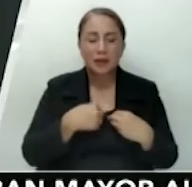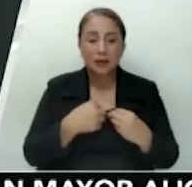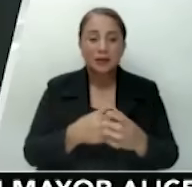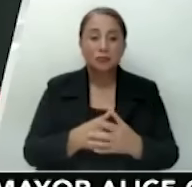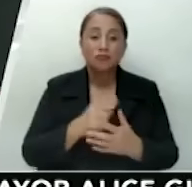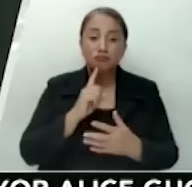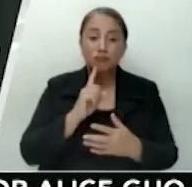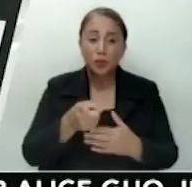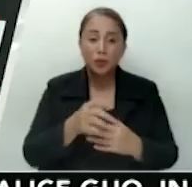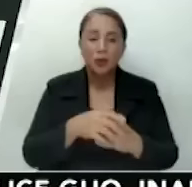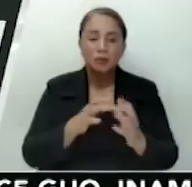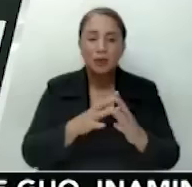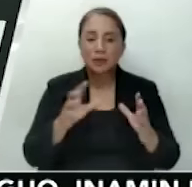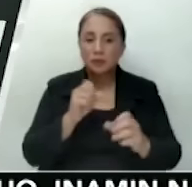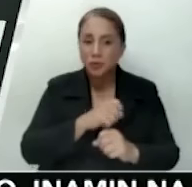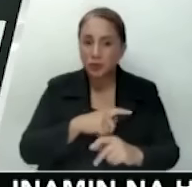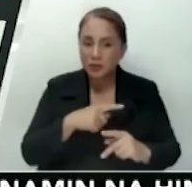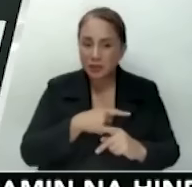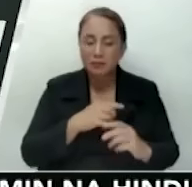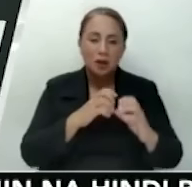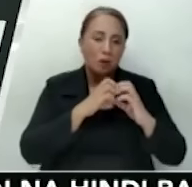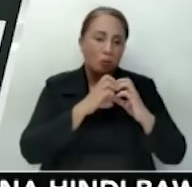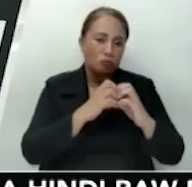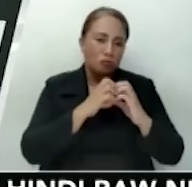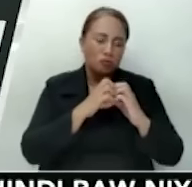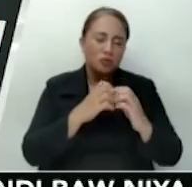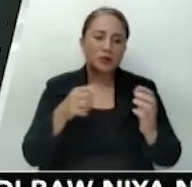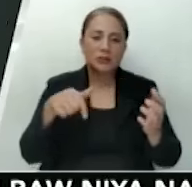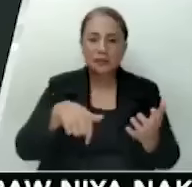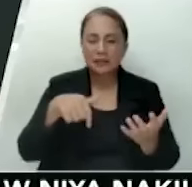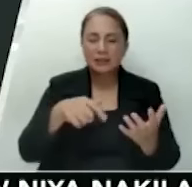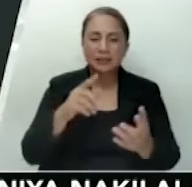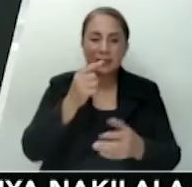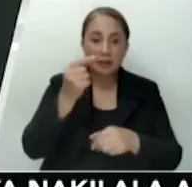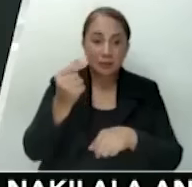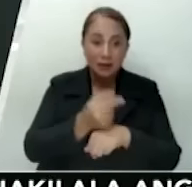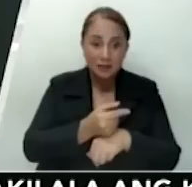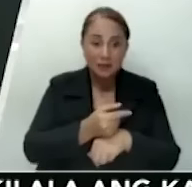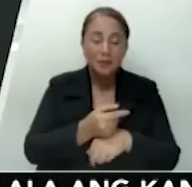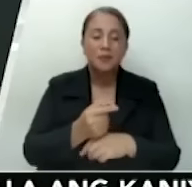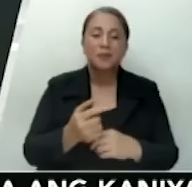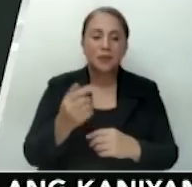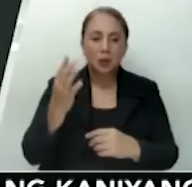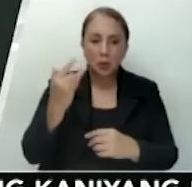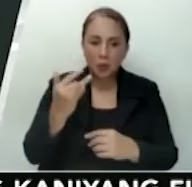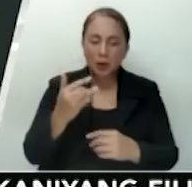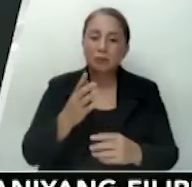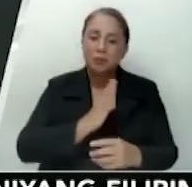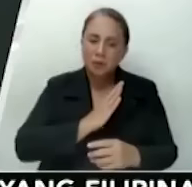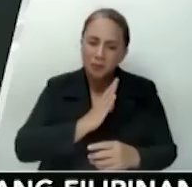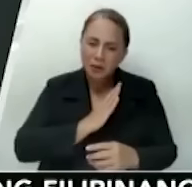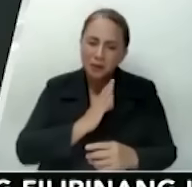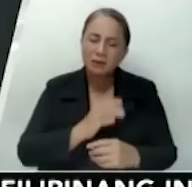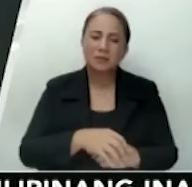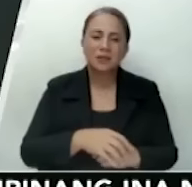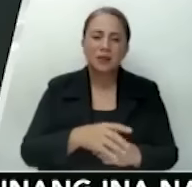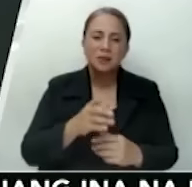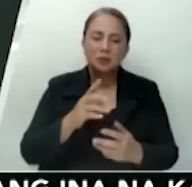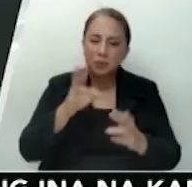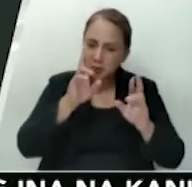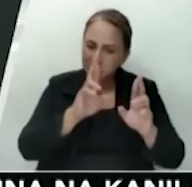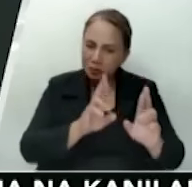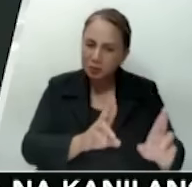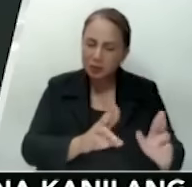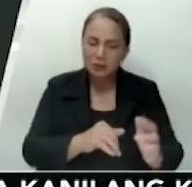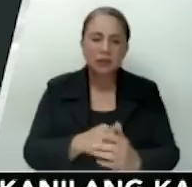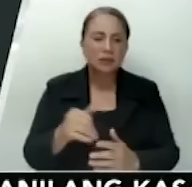sobrang na-appreciate ko yung mga kapuso natin dito sa Guimaras dahil bukod sa mababait, very respectful, and the same time